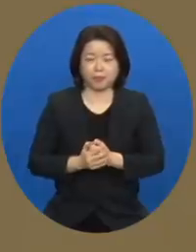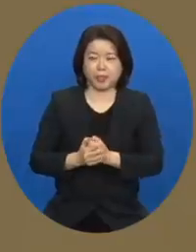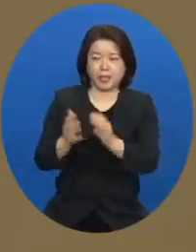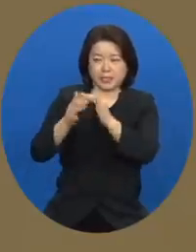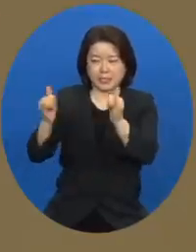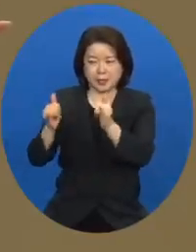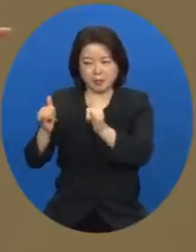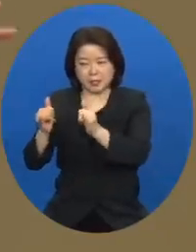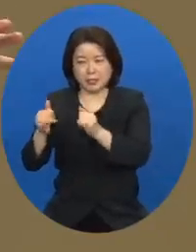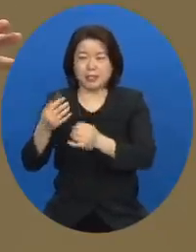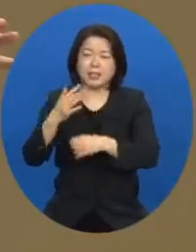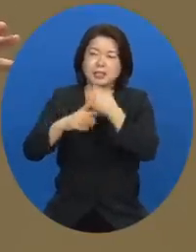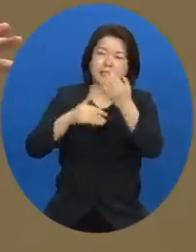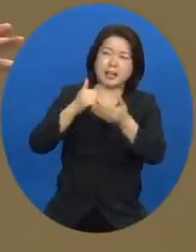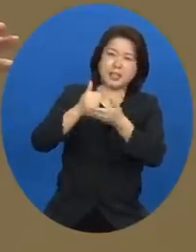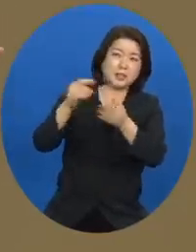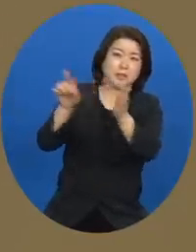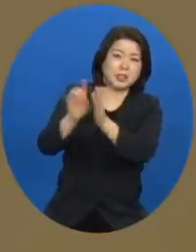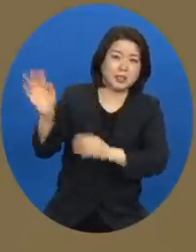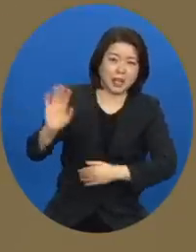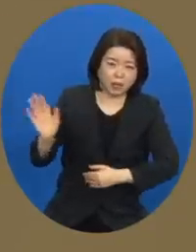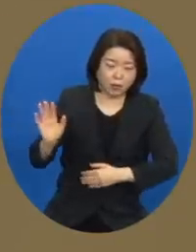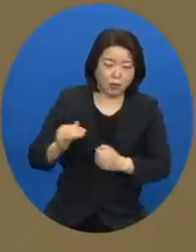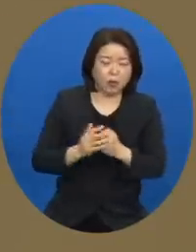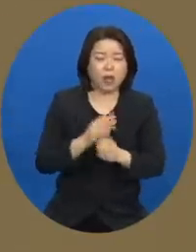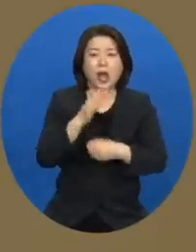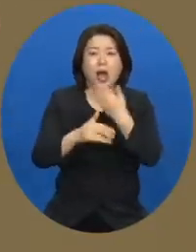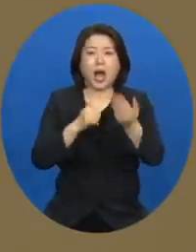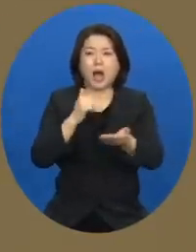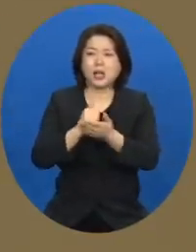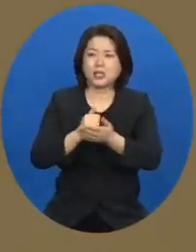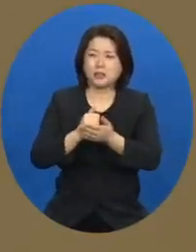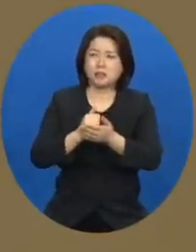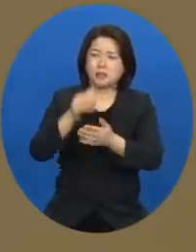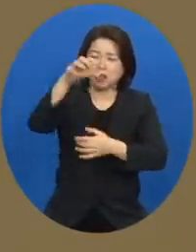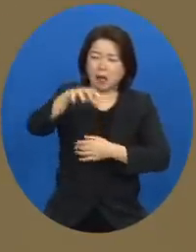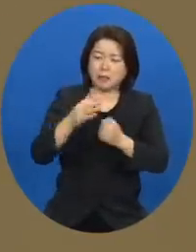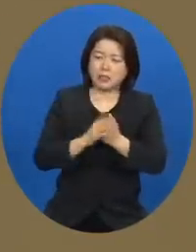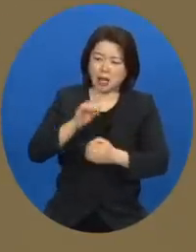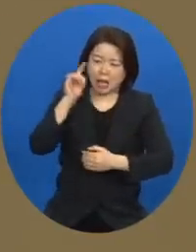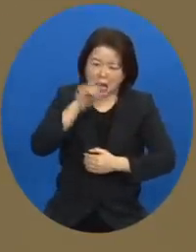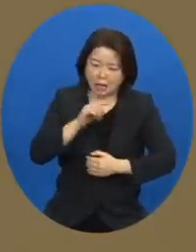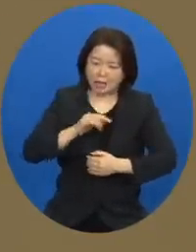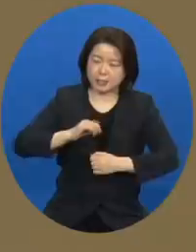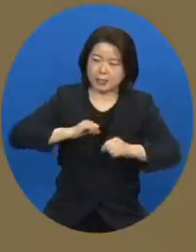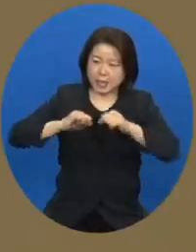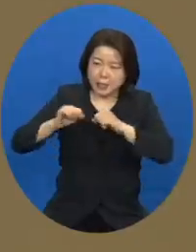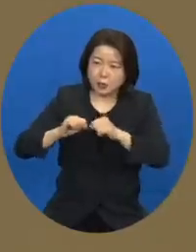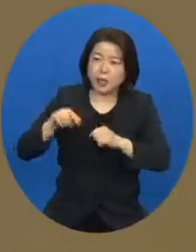사람들이 다 하나님을 믿지 않고 하나님께 악하게 사는 그 시대에